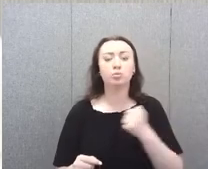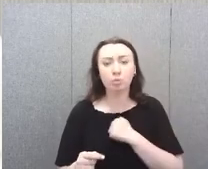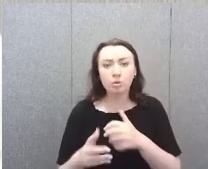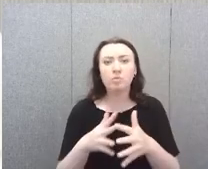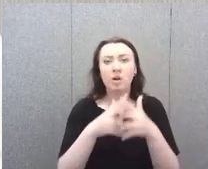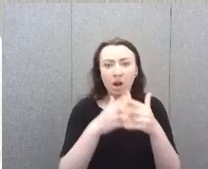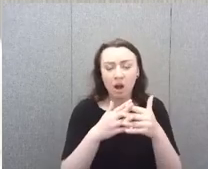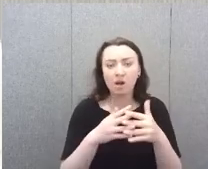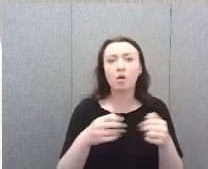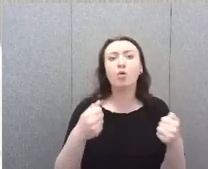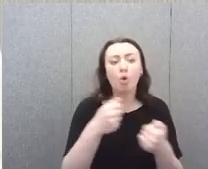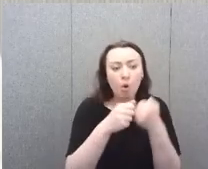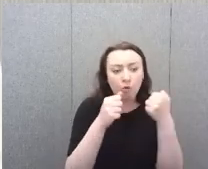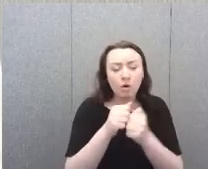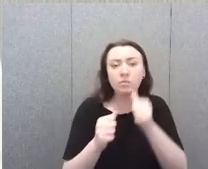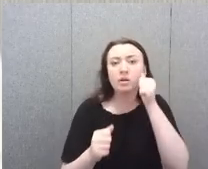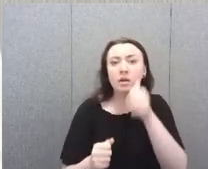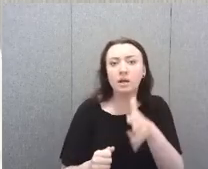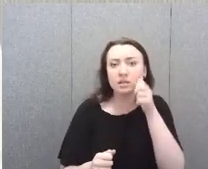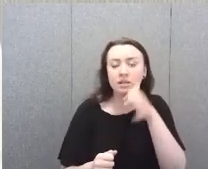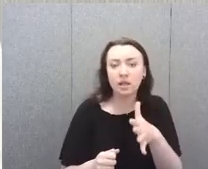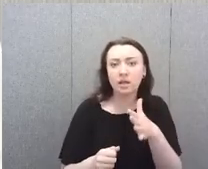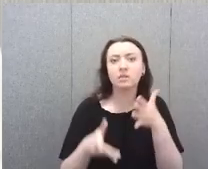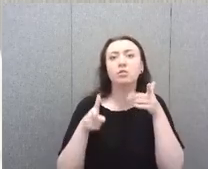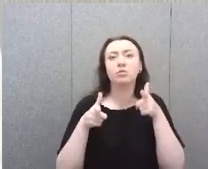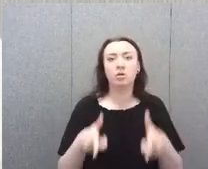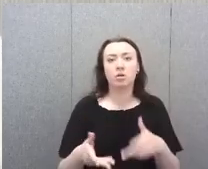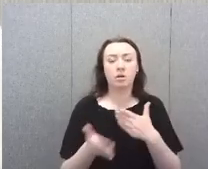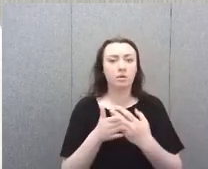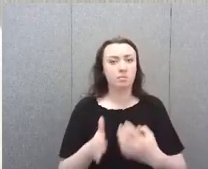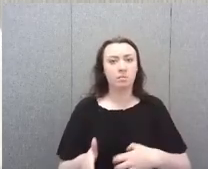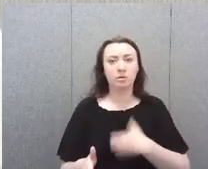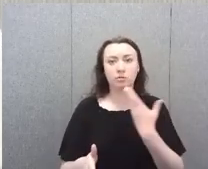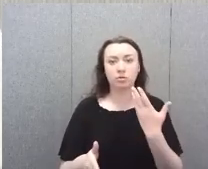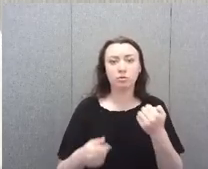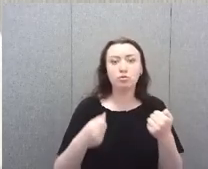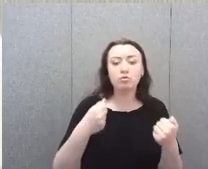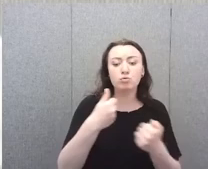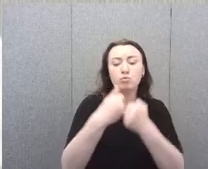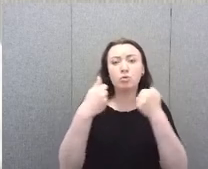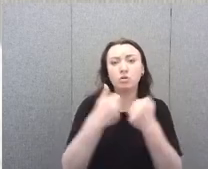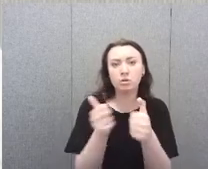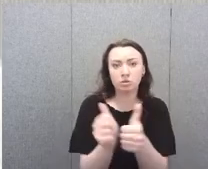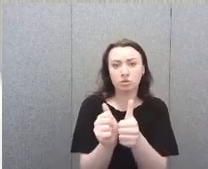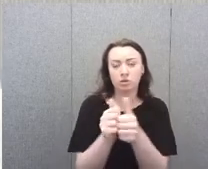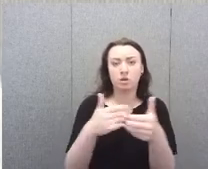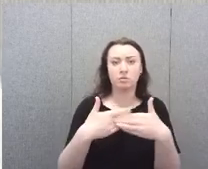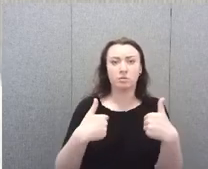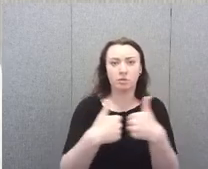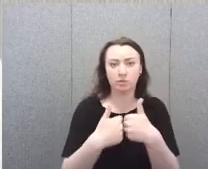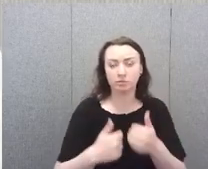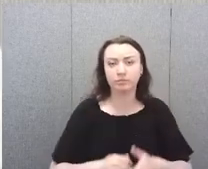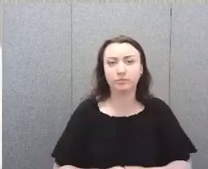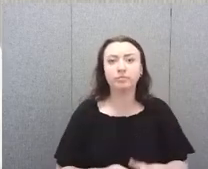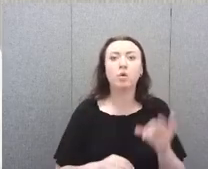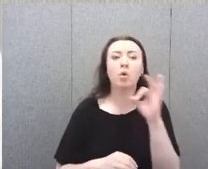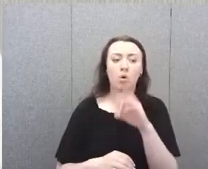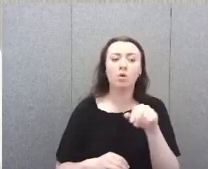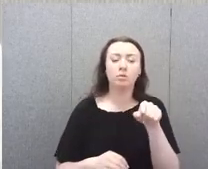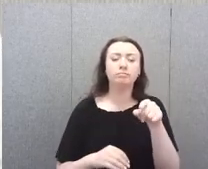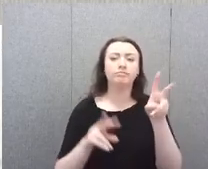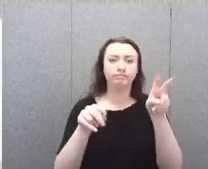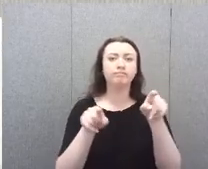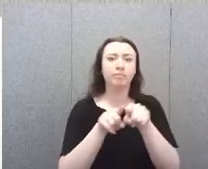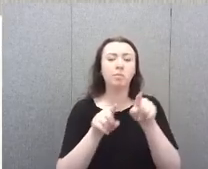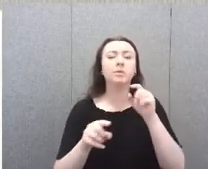Но война у нас та, которую мы ведем каждый день, и она очень страшная. Это домашнее насилие. Об